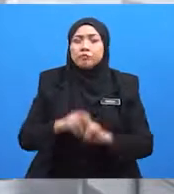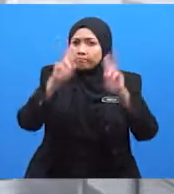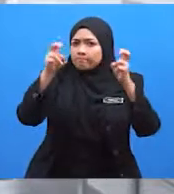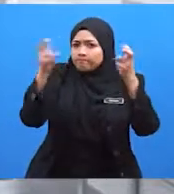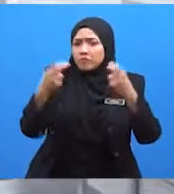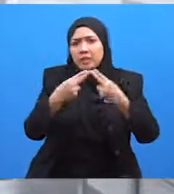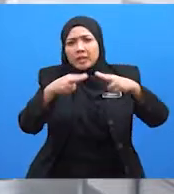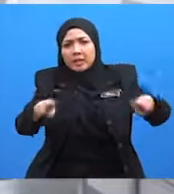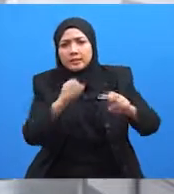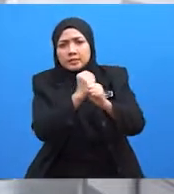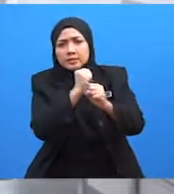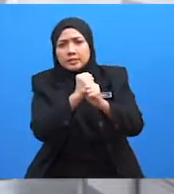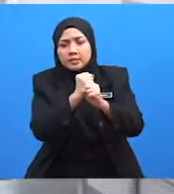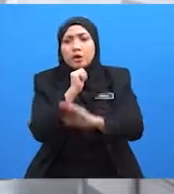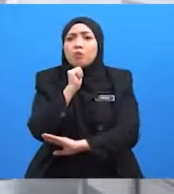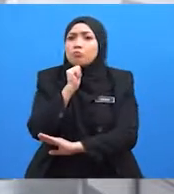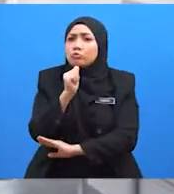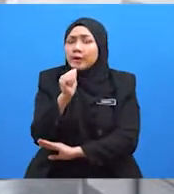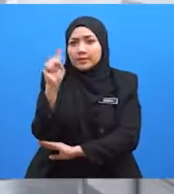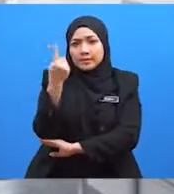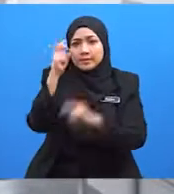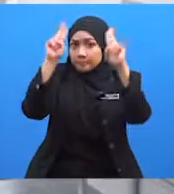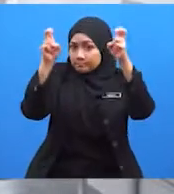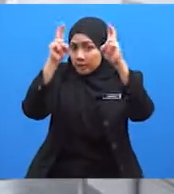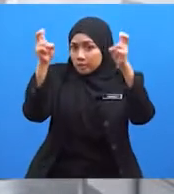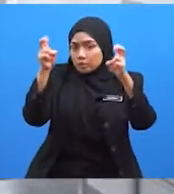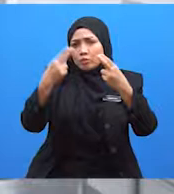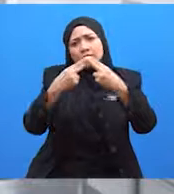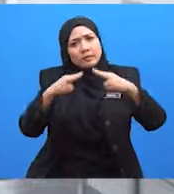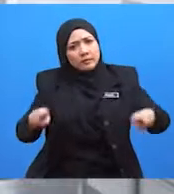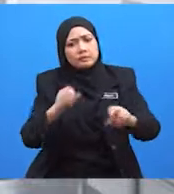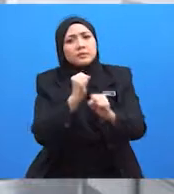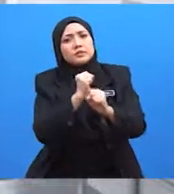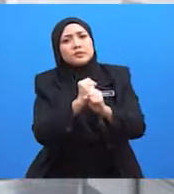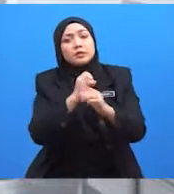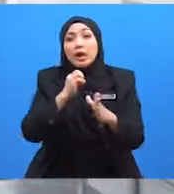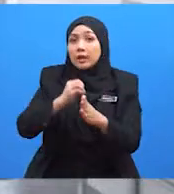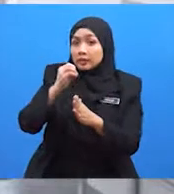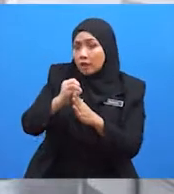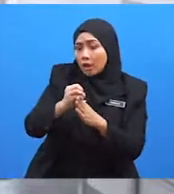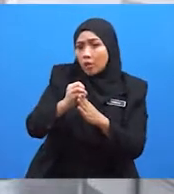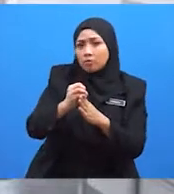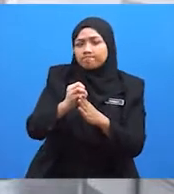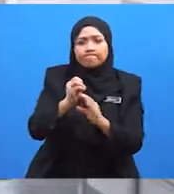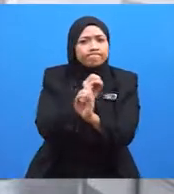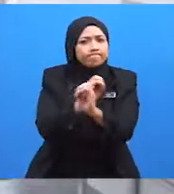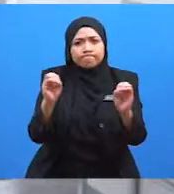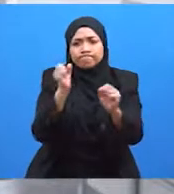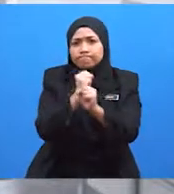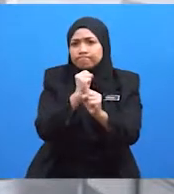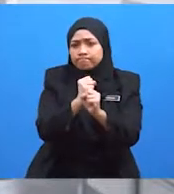pekerjaan? Bukan sahaja topik kehilangan pekerjaan atau pengangguran,